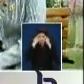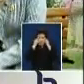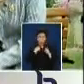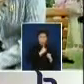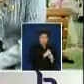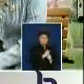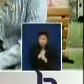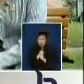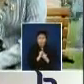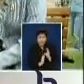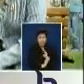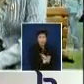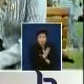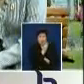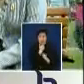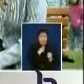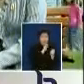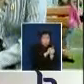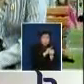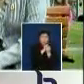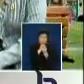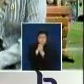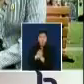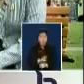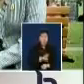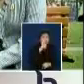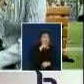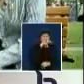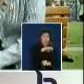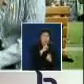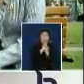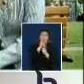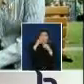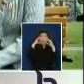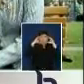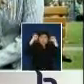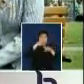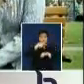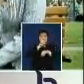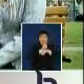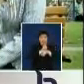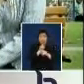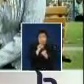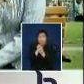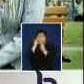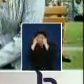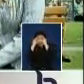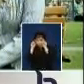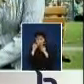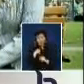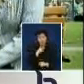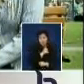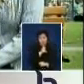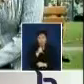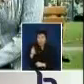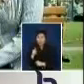โดยตลอดนะคะทั้งพบภาคเอกชนนะคะทั้งพบประธานาธิบดีทั้งพบนายกรัฐมนตรีทั้งคุยกับเอกชนไทย